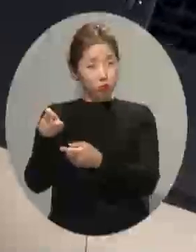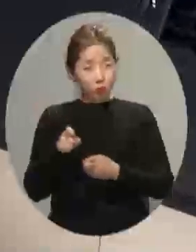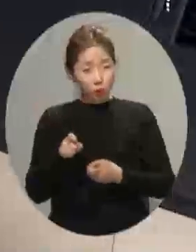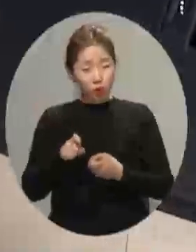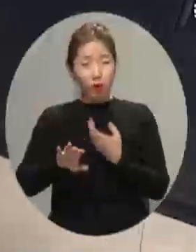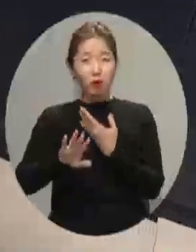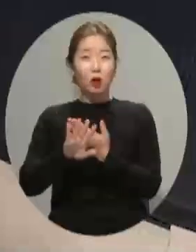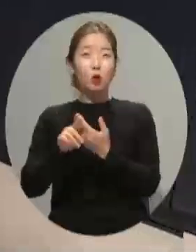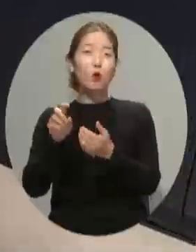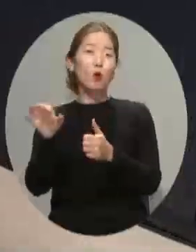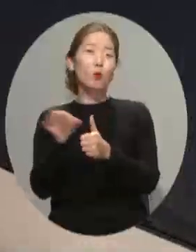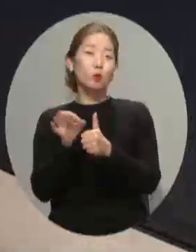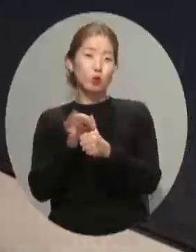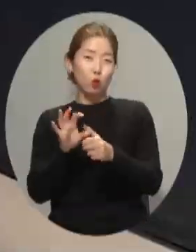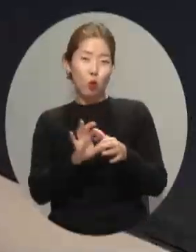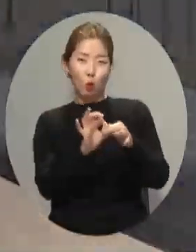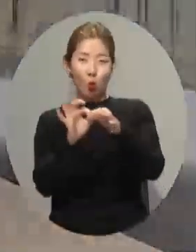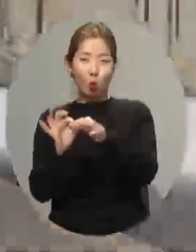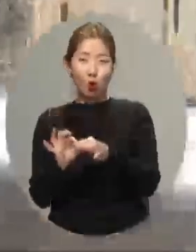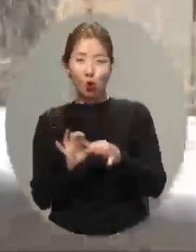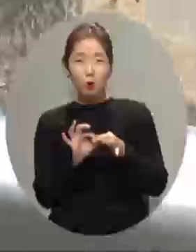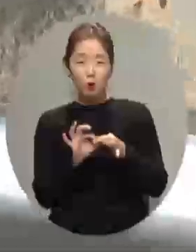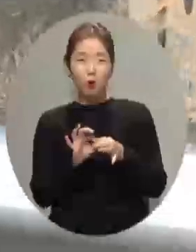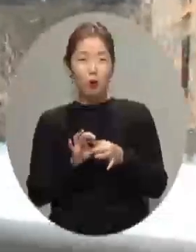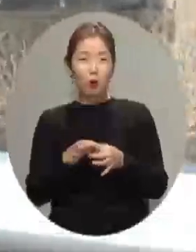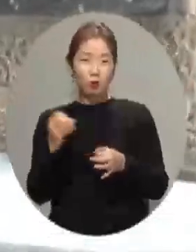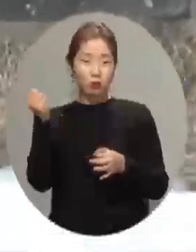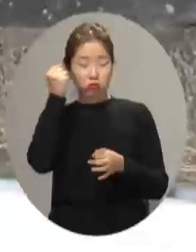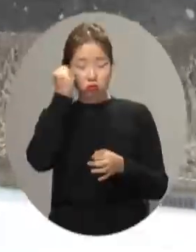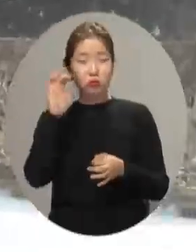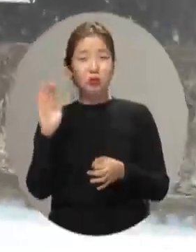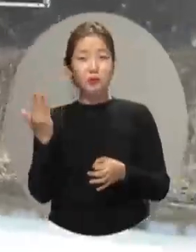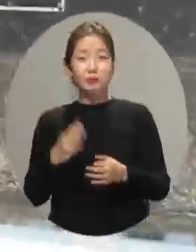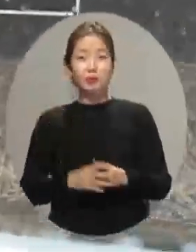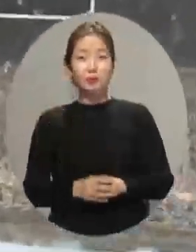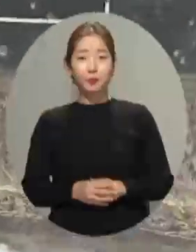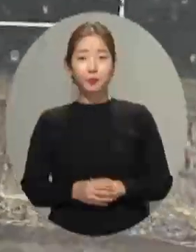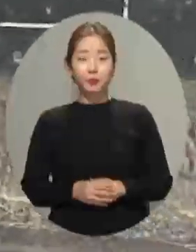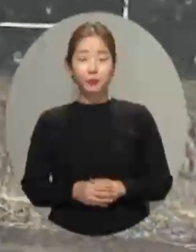엉뚱하게도 보조금 비리 사건에 발목 잡혀 제동이 걸릴 전망입니다. MBC 뉴스 허현호입니다.